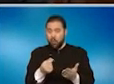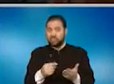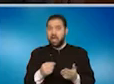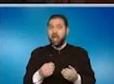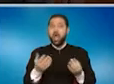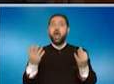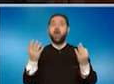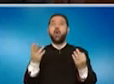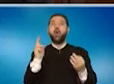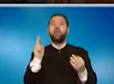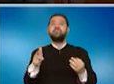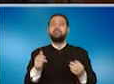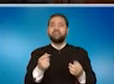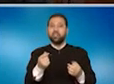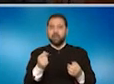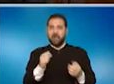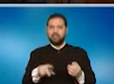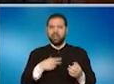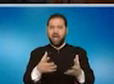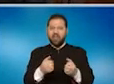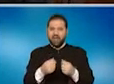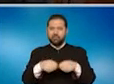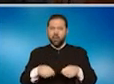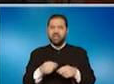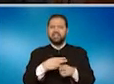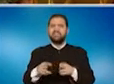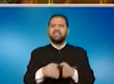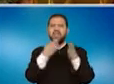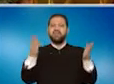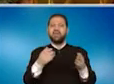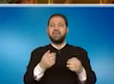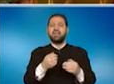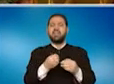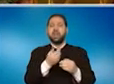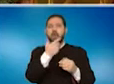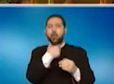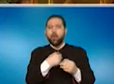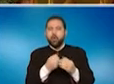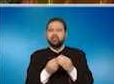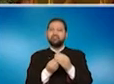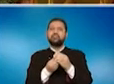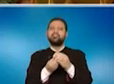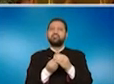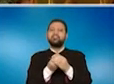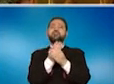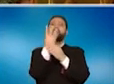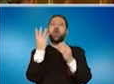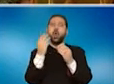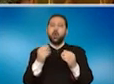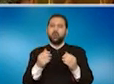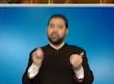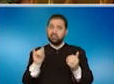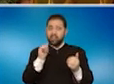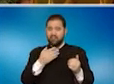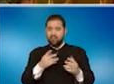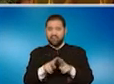era scrisă întrânsa toată scriptura cea veche și cea nouă și se afla pusă în biserică, ca oricare din frații va voie